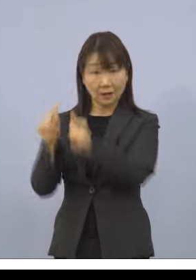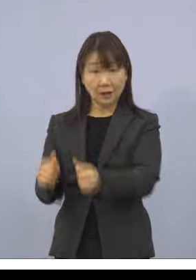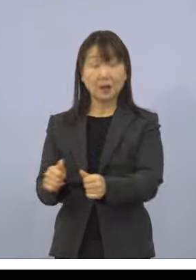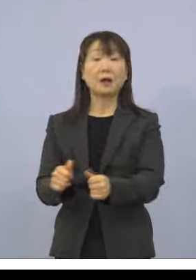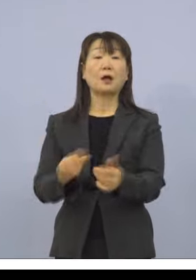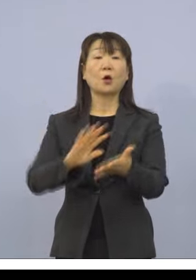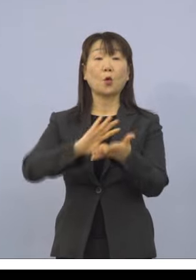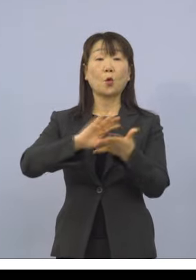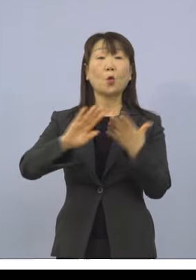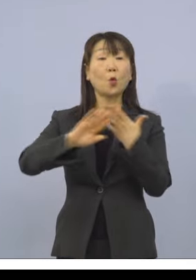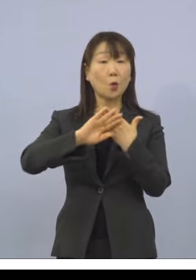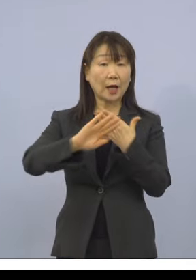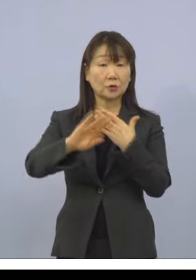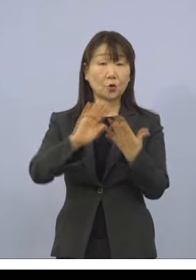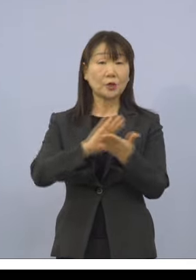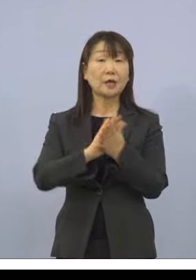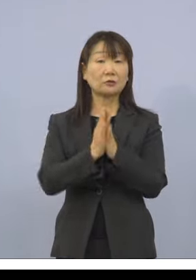県の